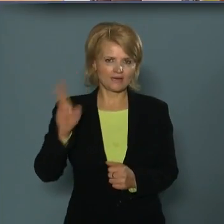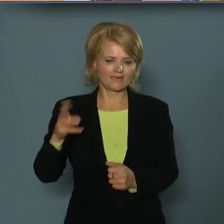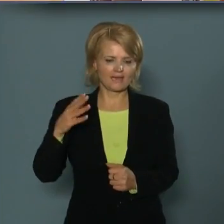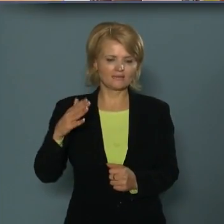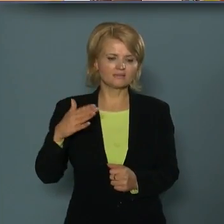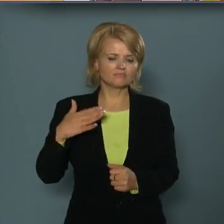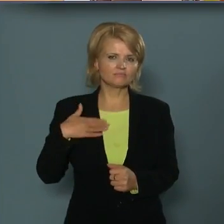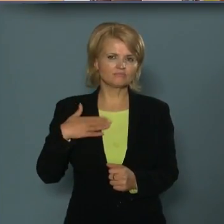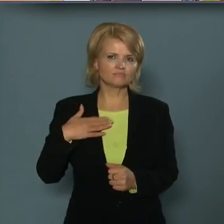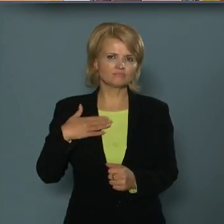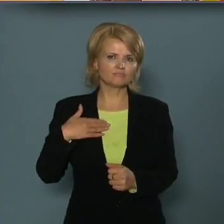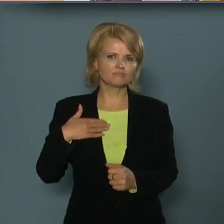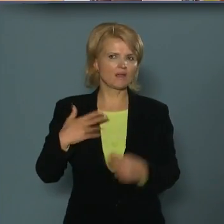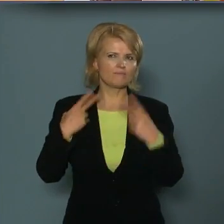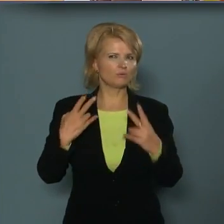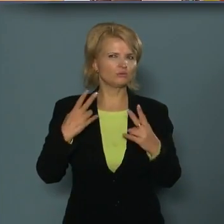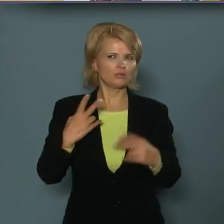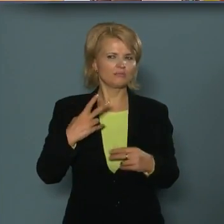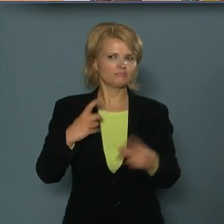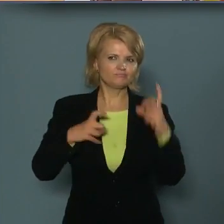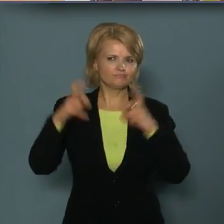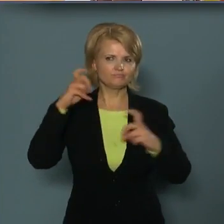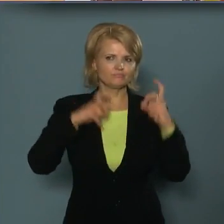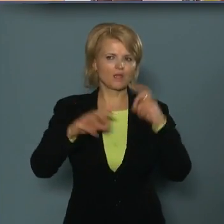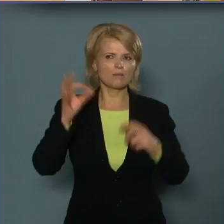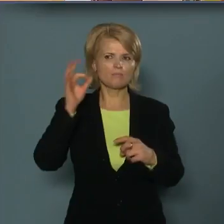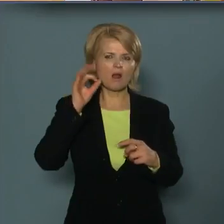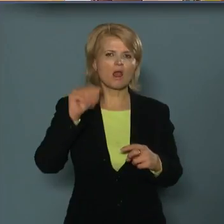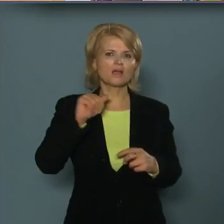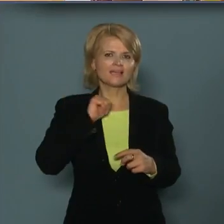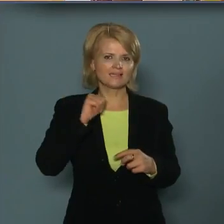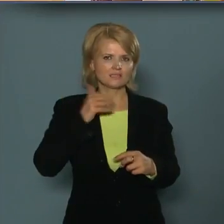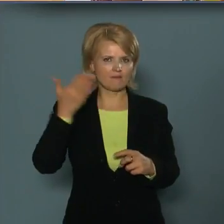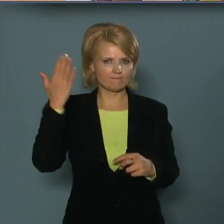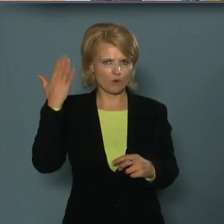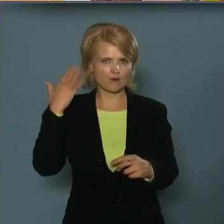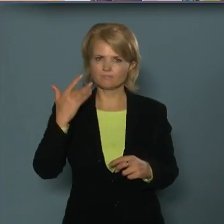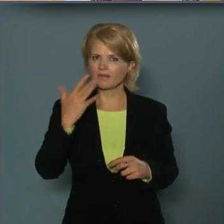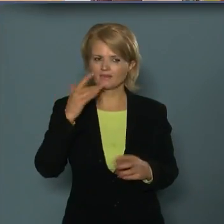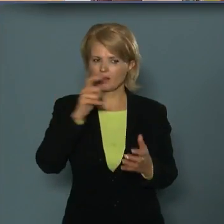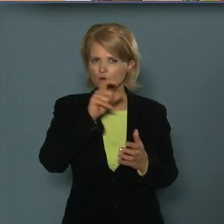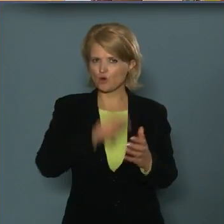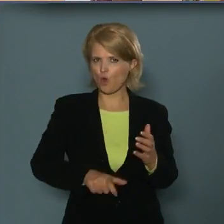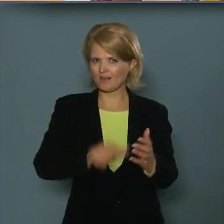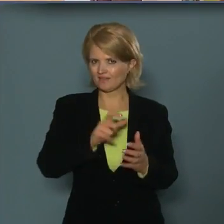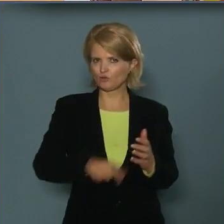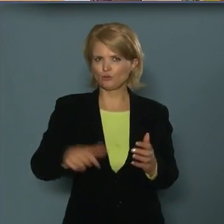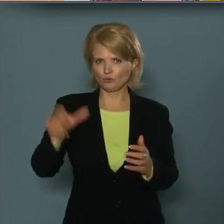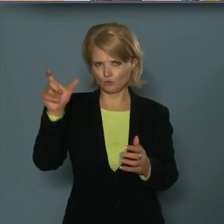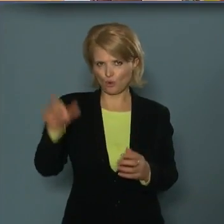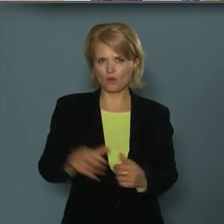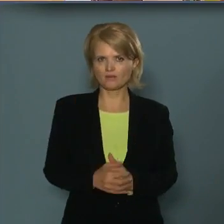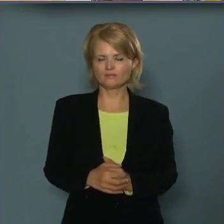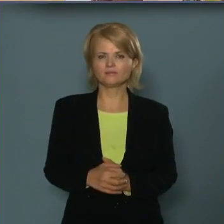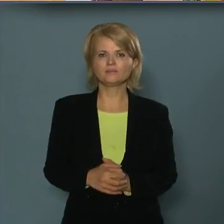akiket jelentősebbnek tartok, például Bolla Géza volt költő,